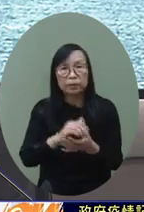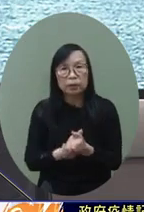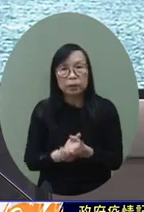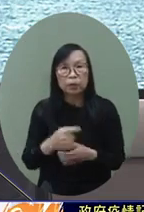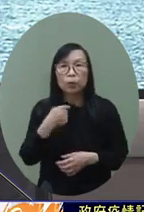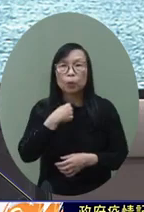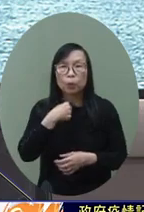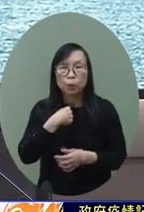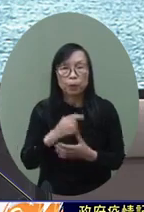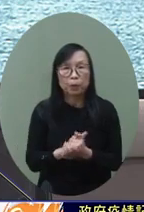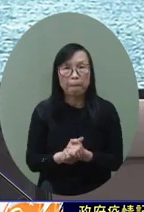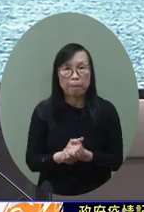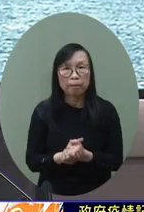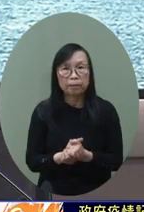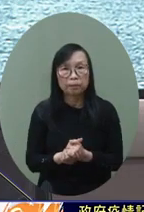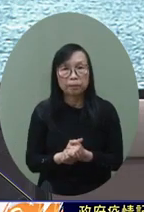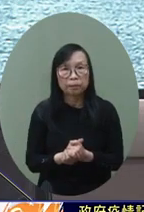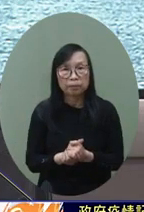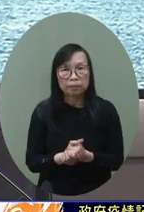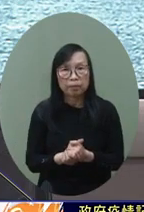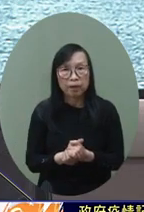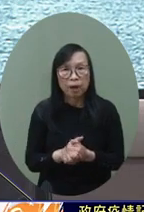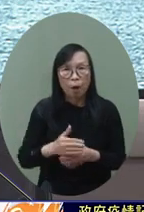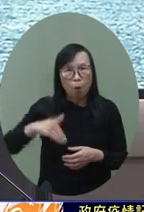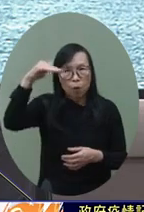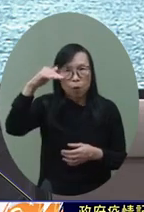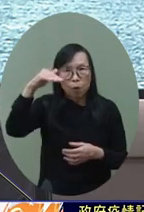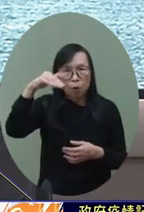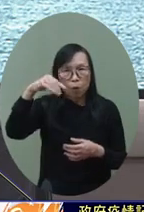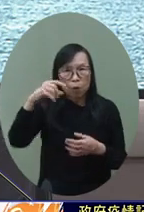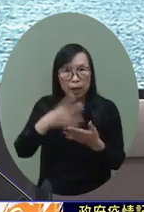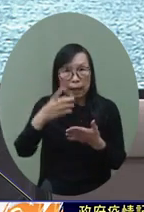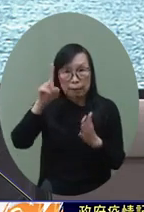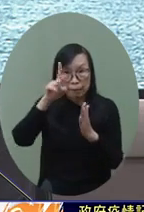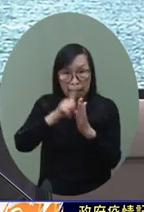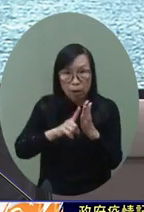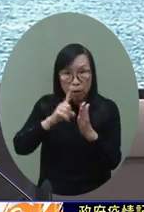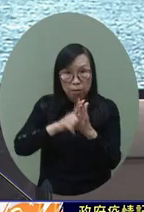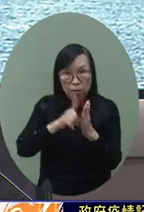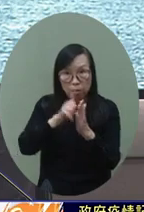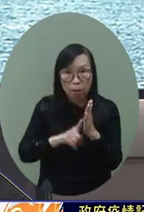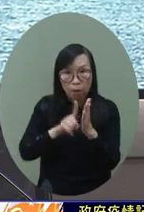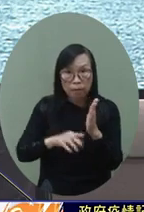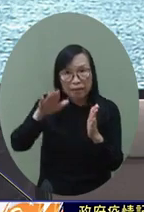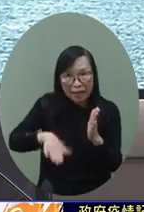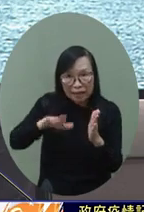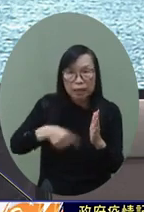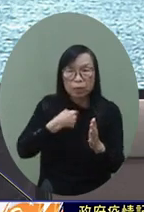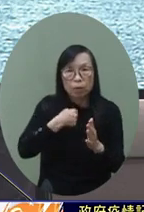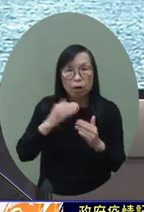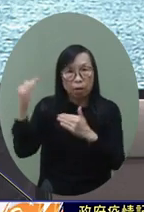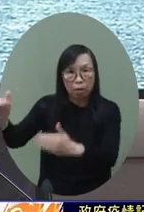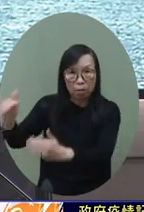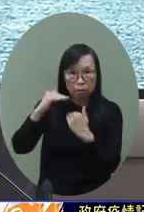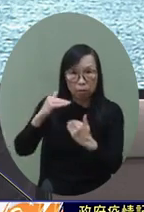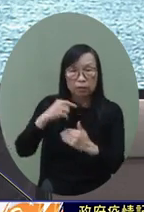需要即係、就是、一個好高規格嘅低温嘅儲存啦、運送嘅要求啦，同